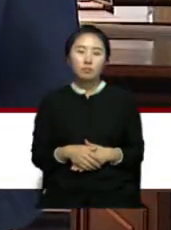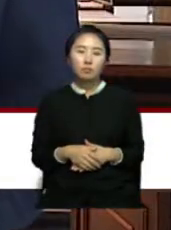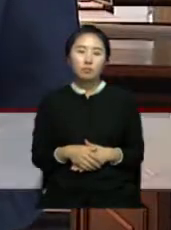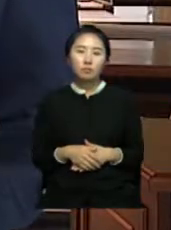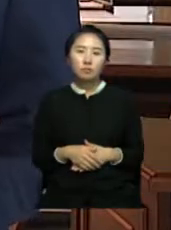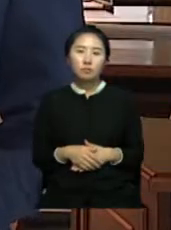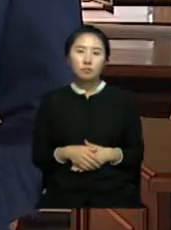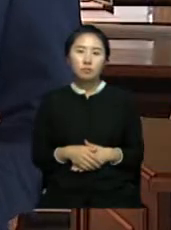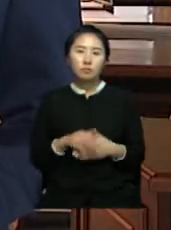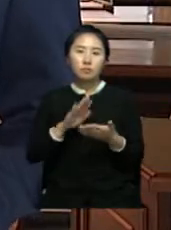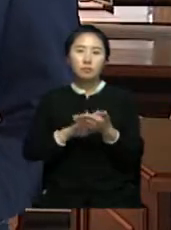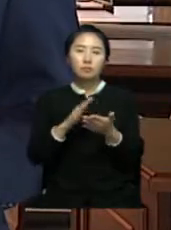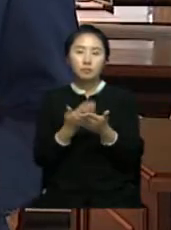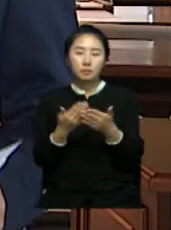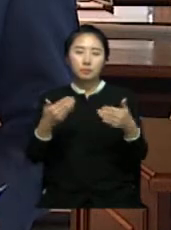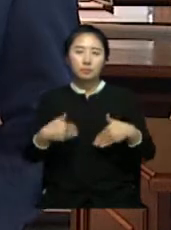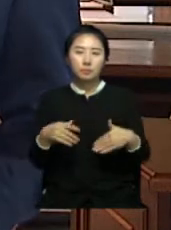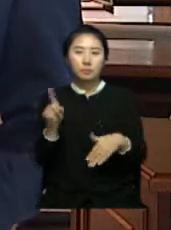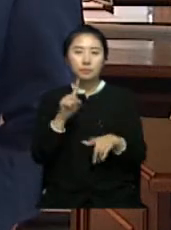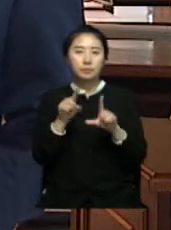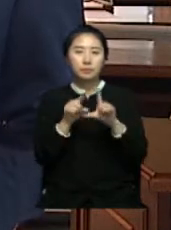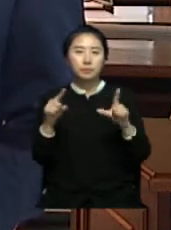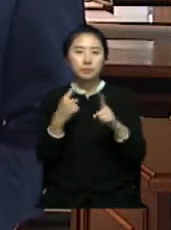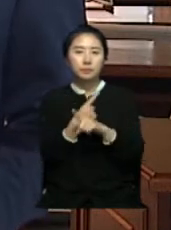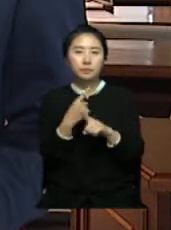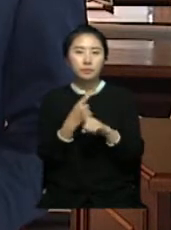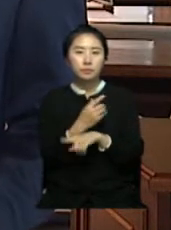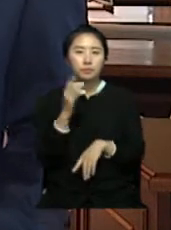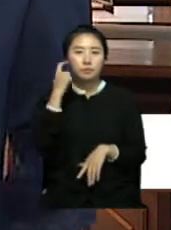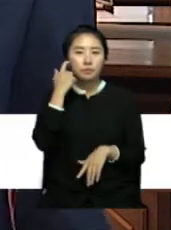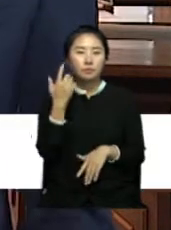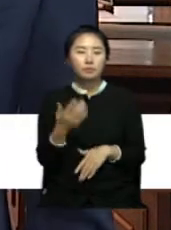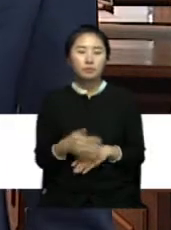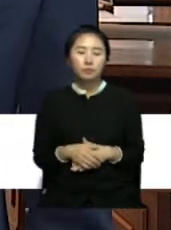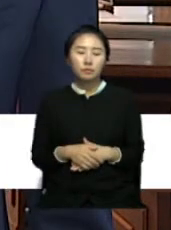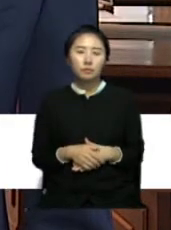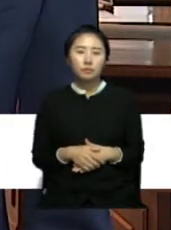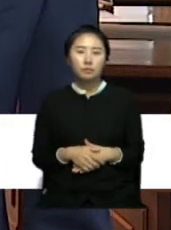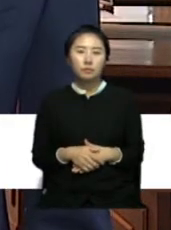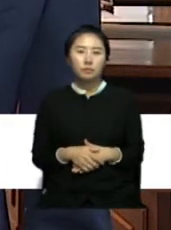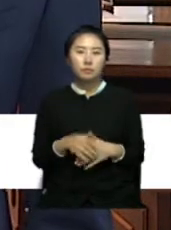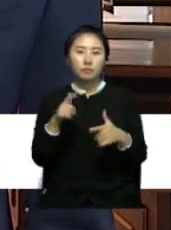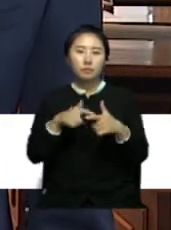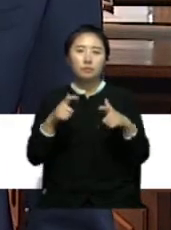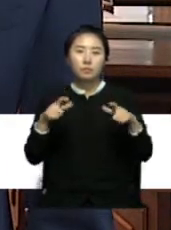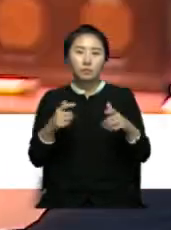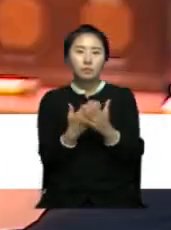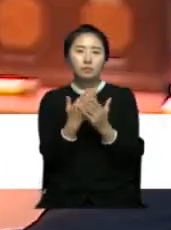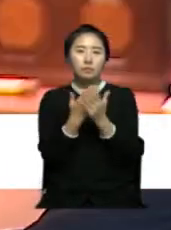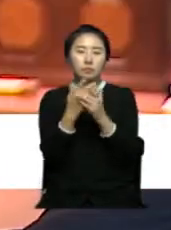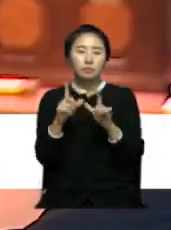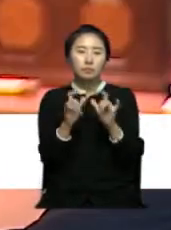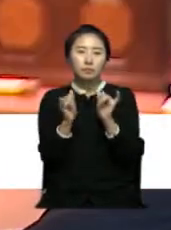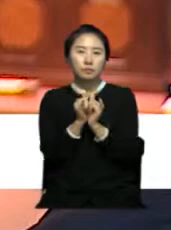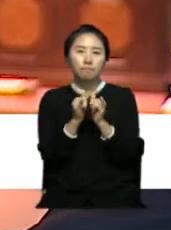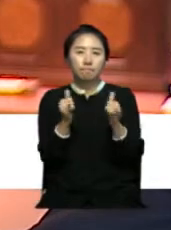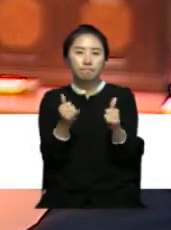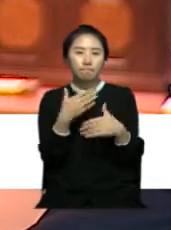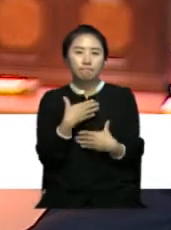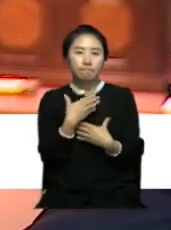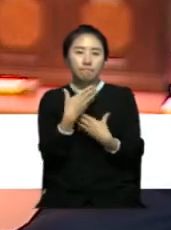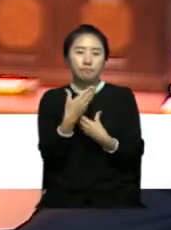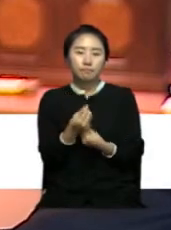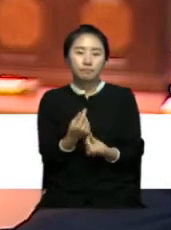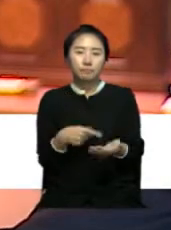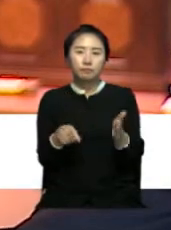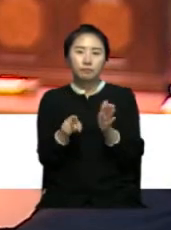4 그 개선이 필요할 텐데 어떤 부분이 이제 개선이 필요하다고 보십니까 근데 강남구 의 발전과 주민의 복리증진을 위해